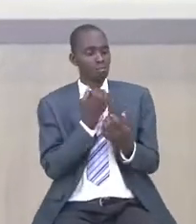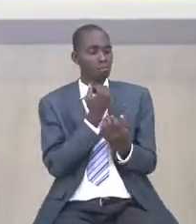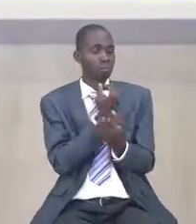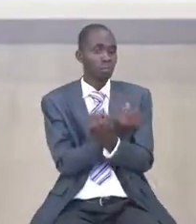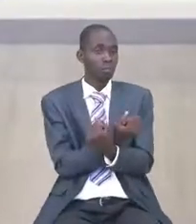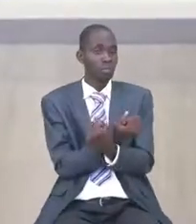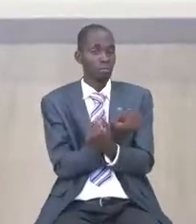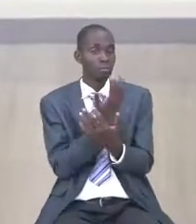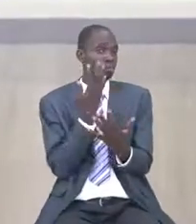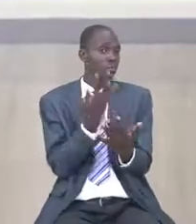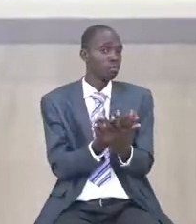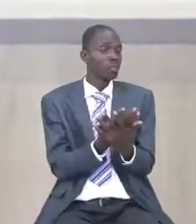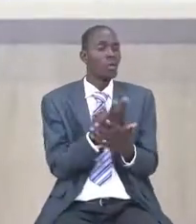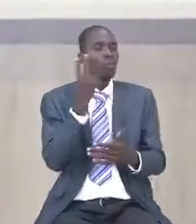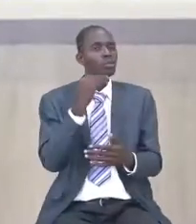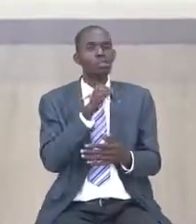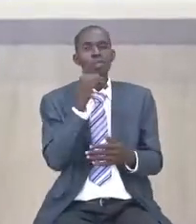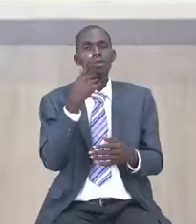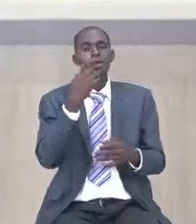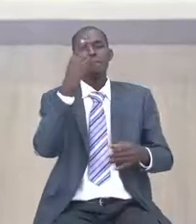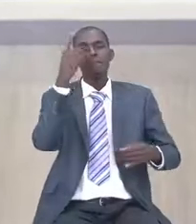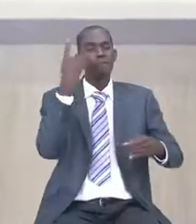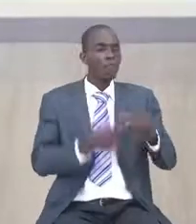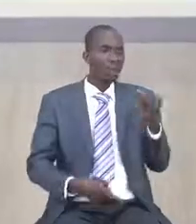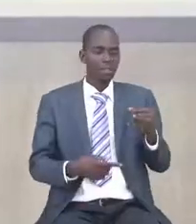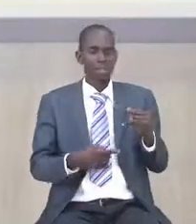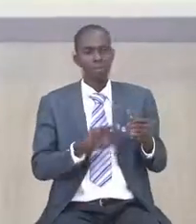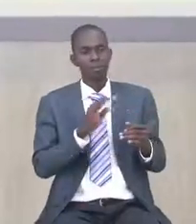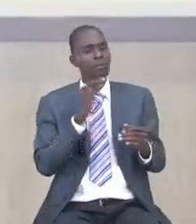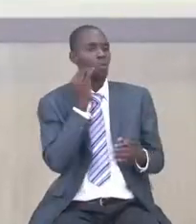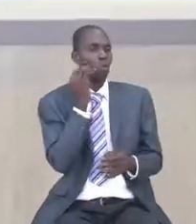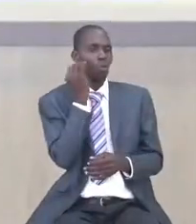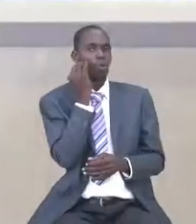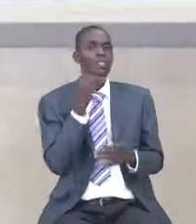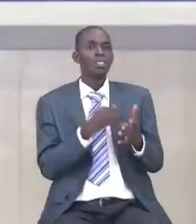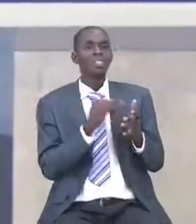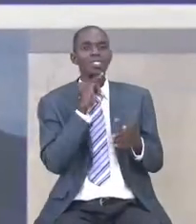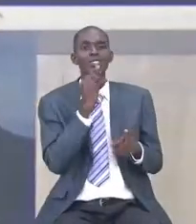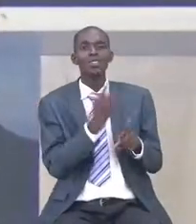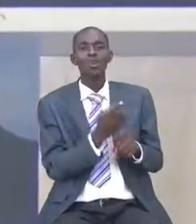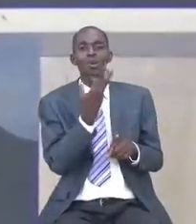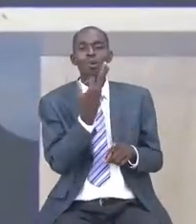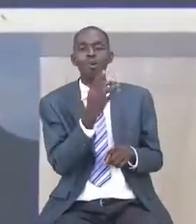savait que cette prison n'était pas la destination finale.